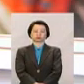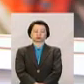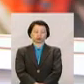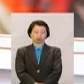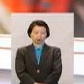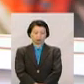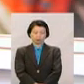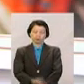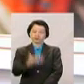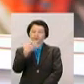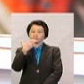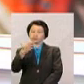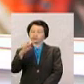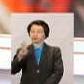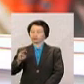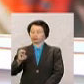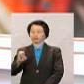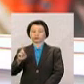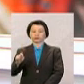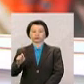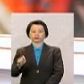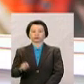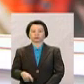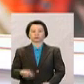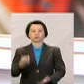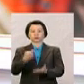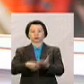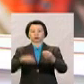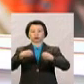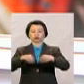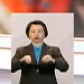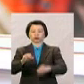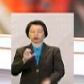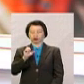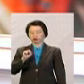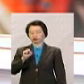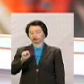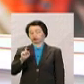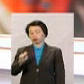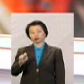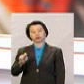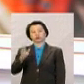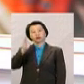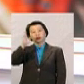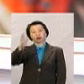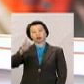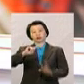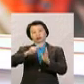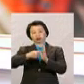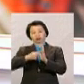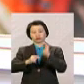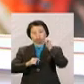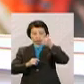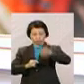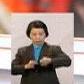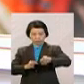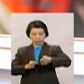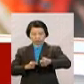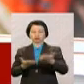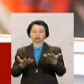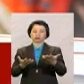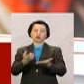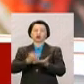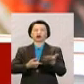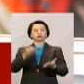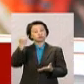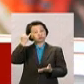Terima kasih, Matt Malaysia. Baik, menjelang cukai jualan dan perkhidmatan SST yang akan mula dilaksanakan esok. Ya, apakah